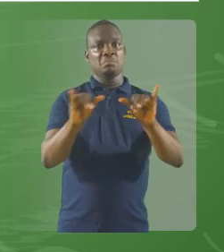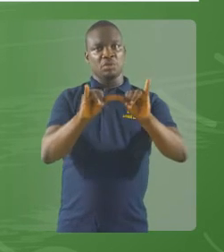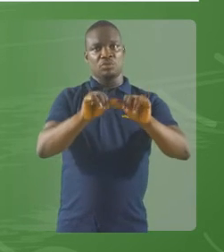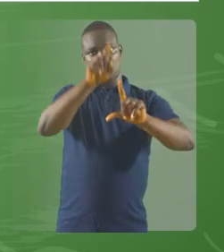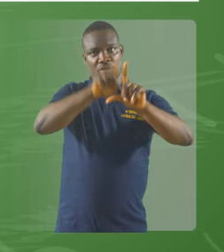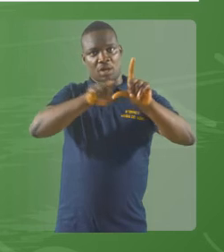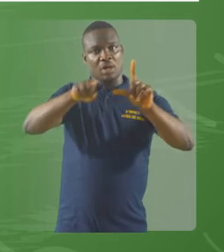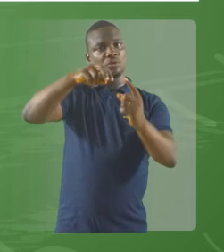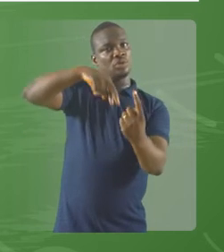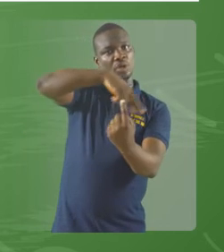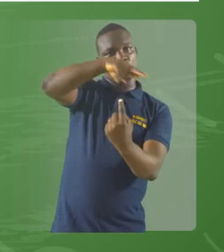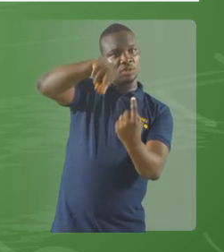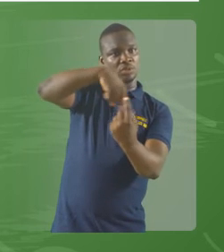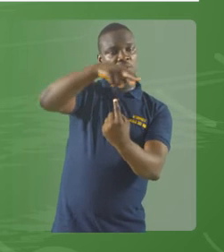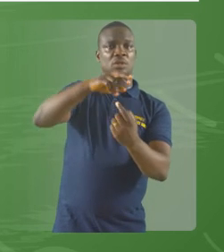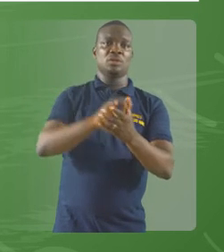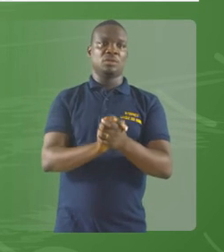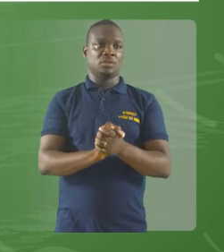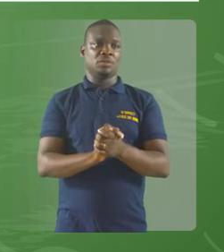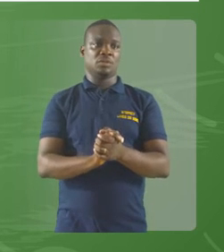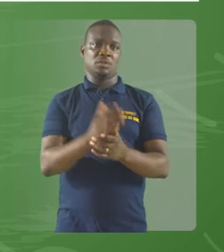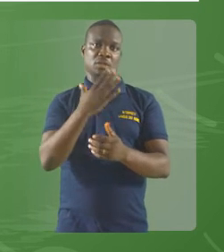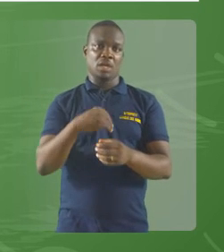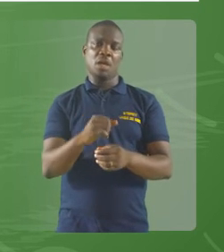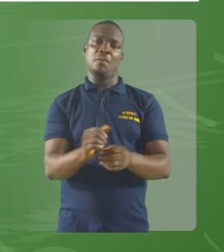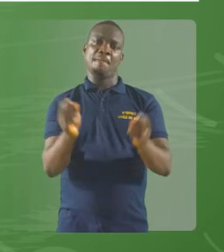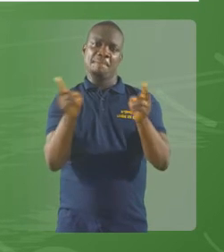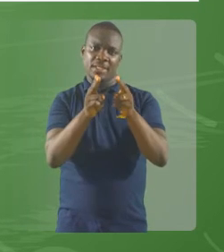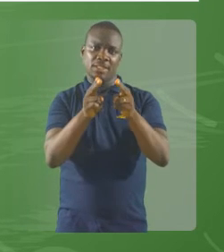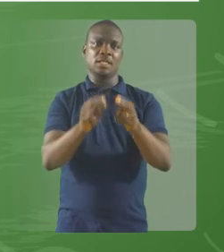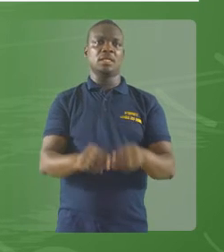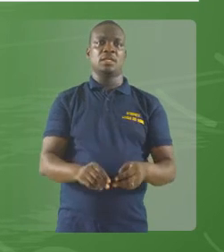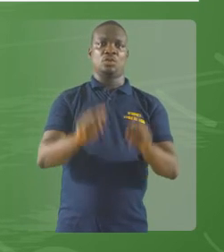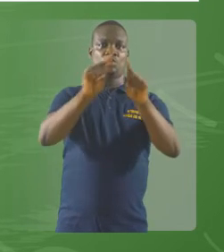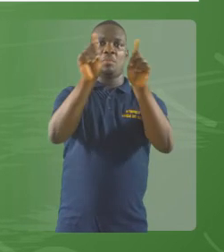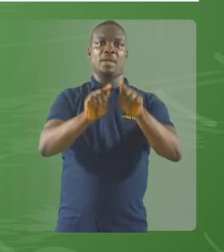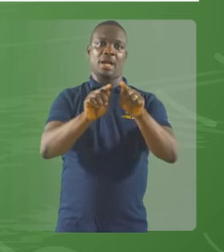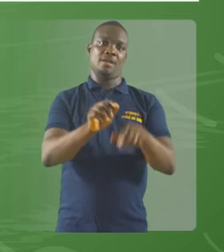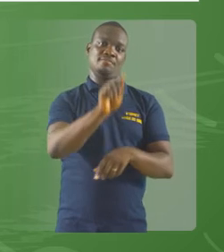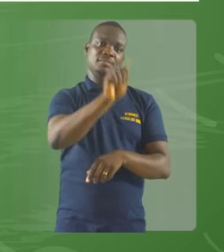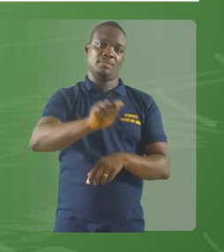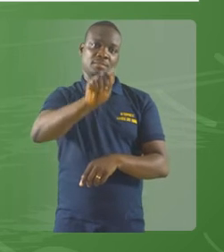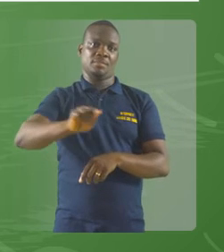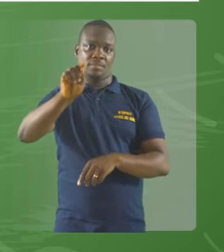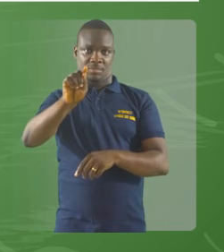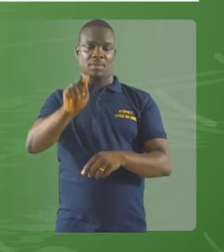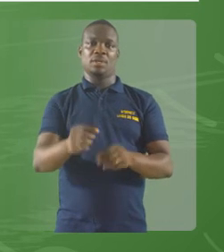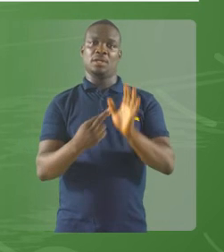l'angle de la rotation, et puis le petit oméga représente l'axe du